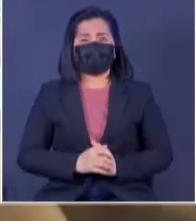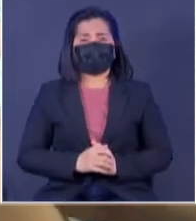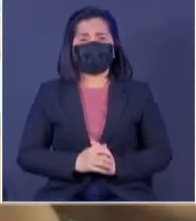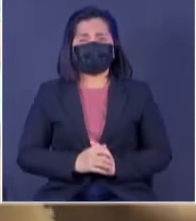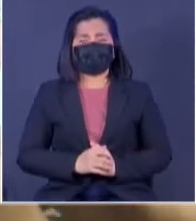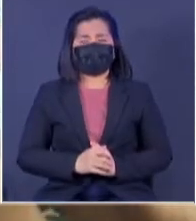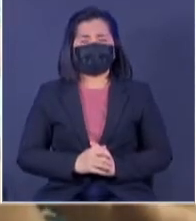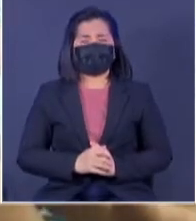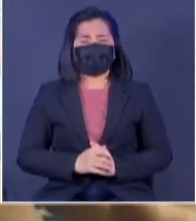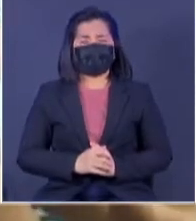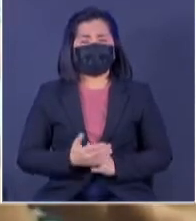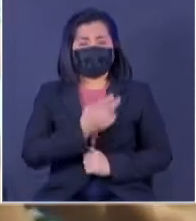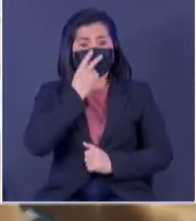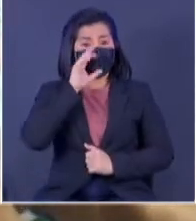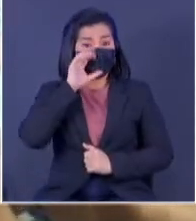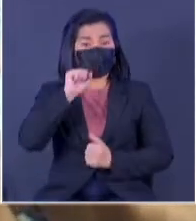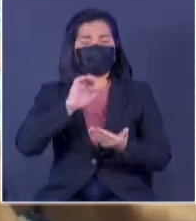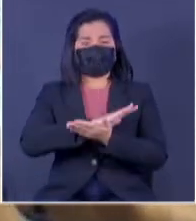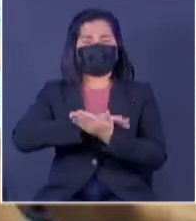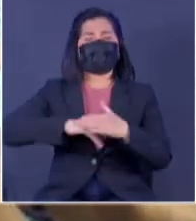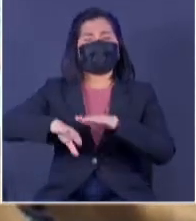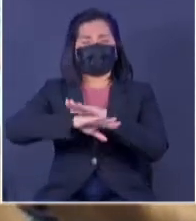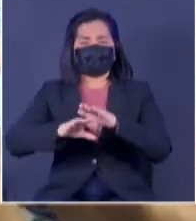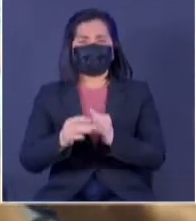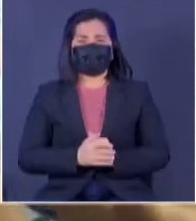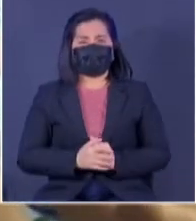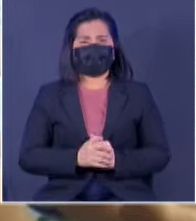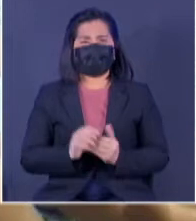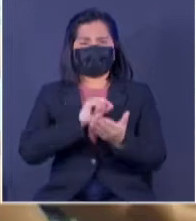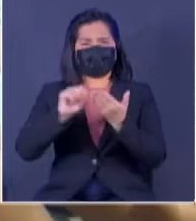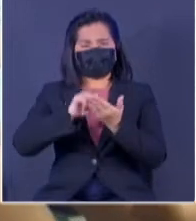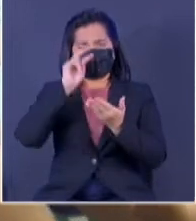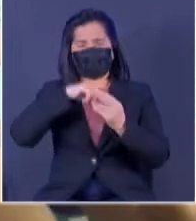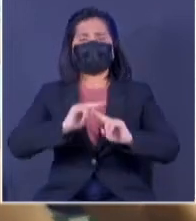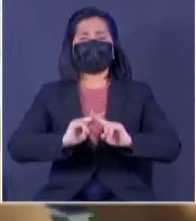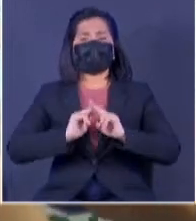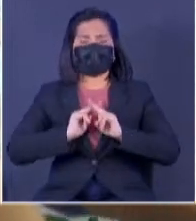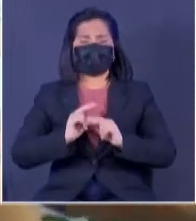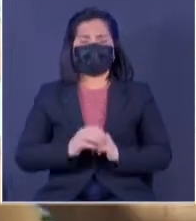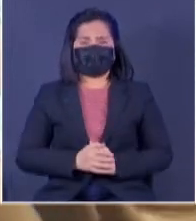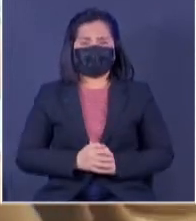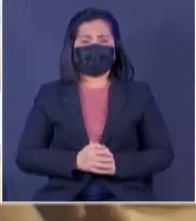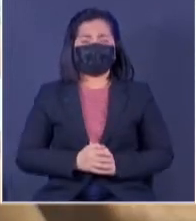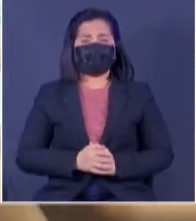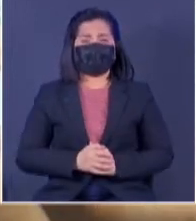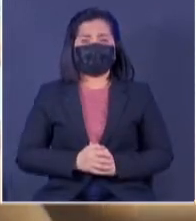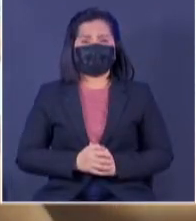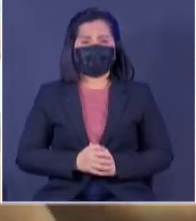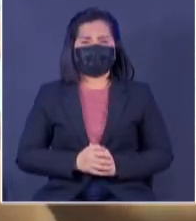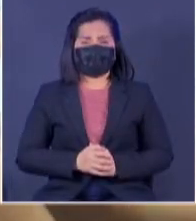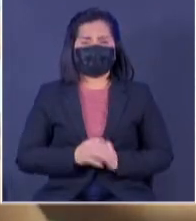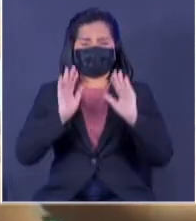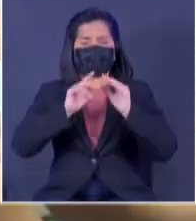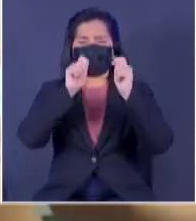แล้วก็ถ้าสังเกตดูในเอกสารก็จะเห็นว่าเหมือนกับเขียนอ่านเอาเองอ่านเอาเรื่องอะไรประมาณนั้นนะครับมันไม่เหมือนแพท